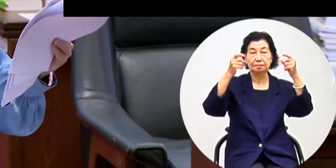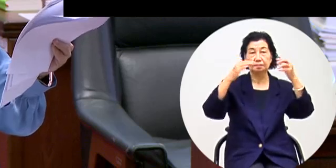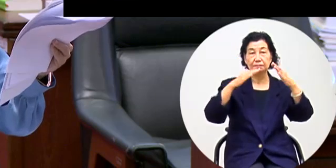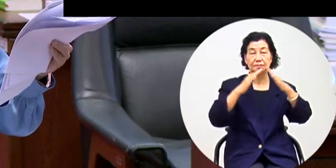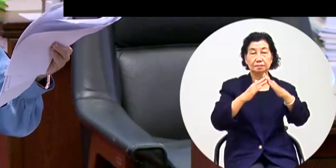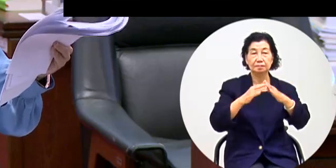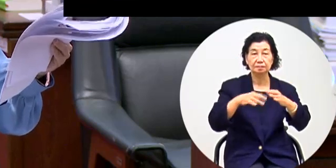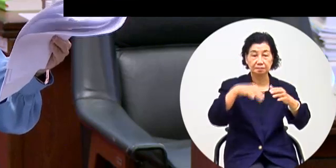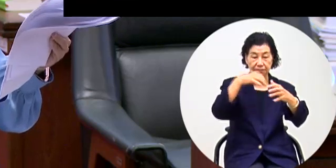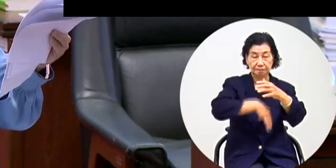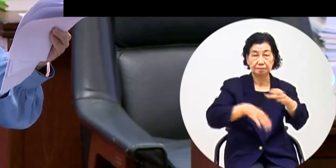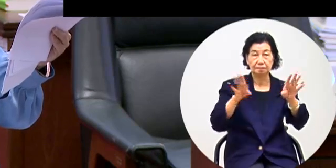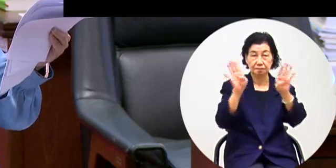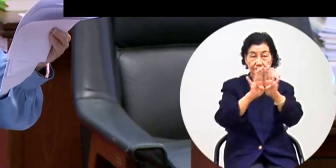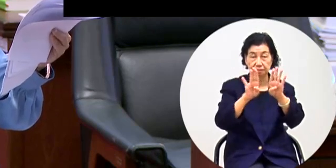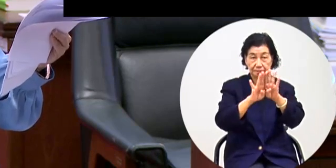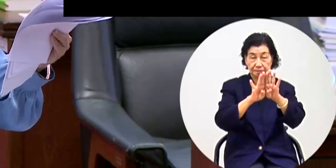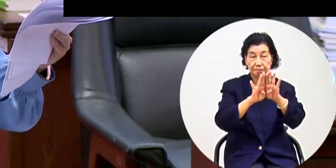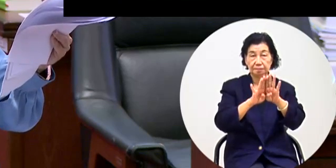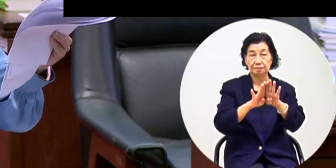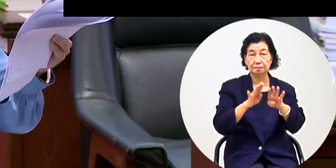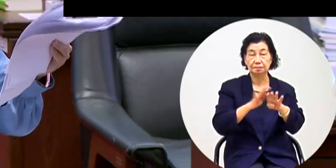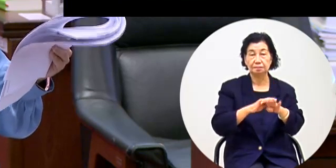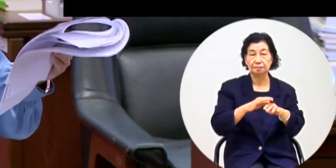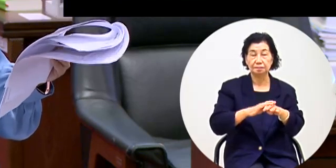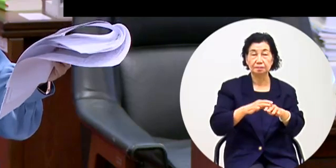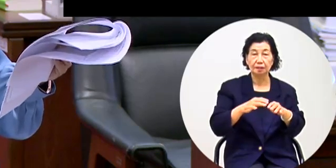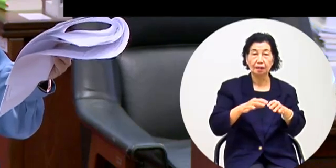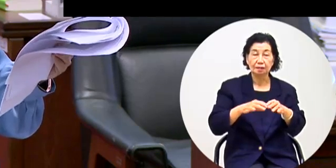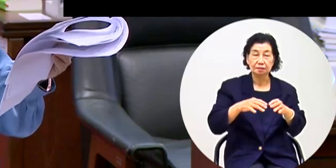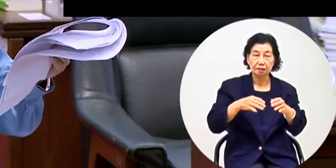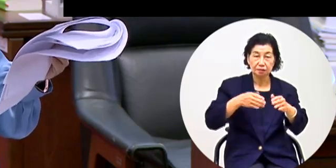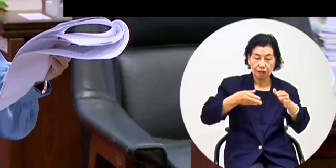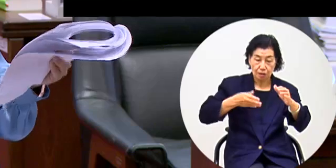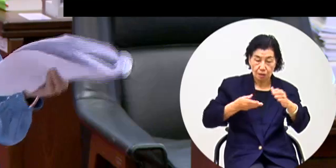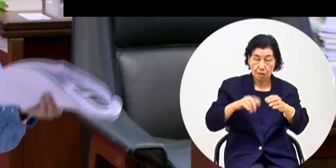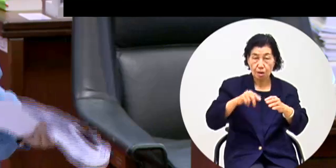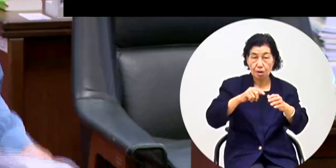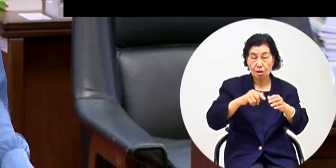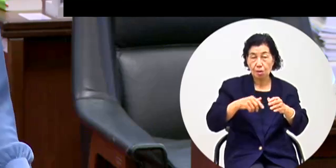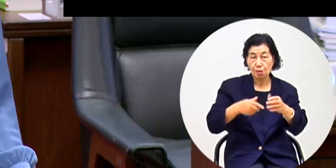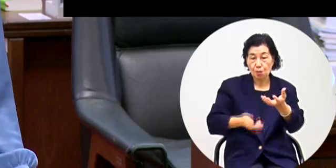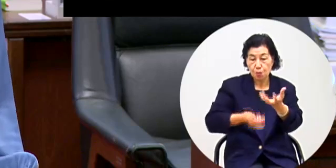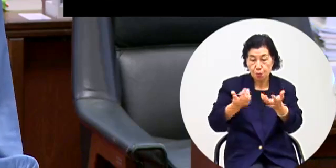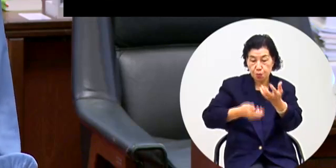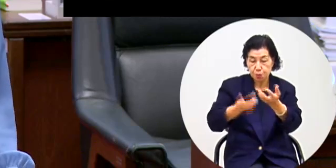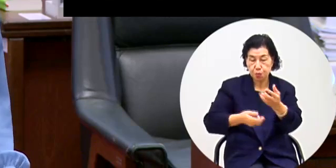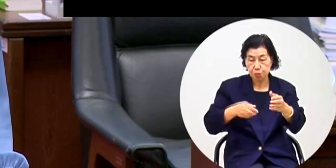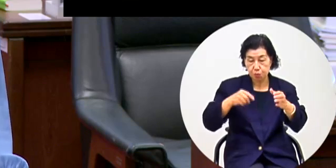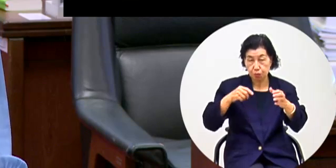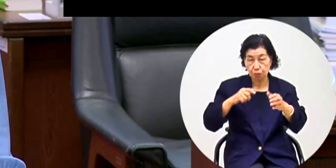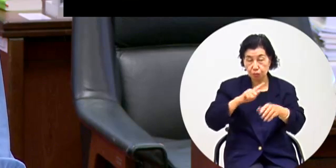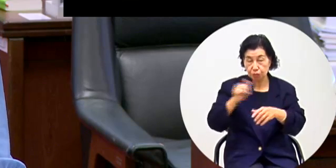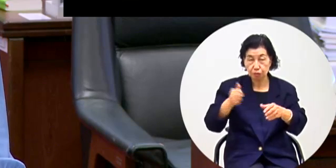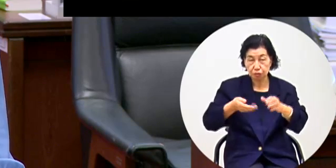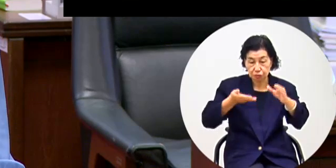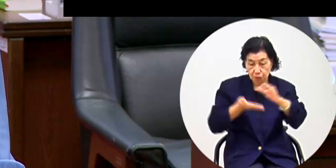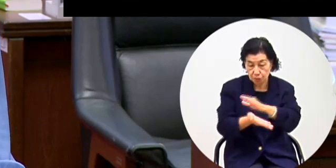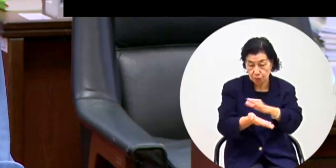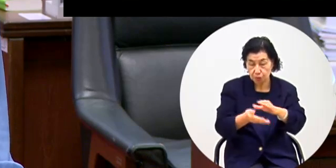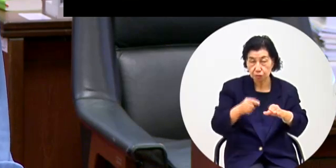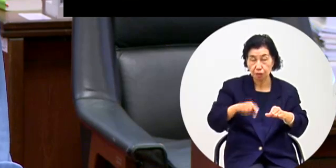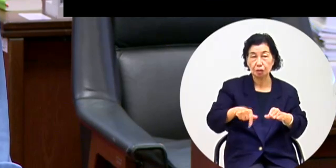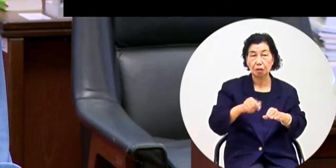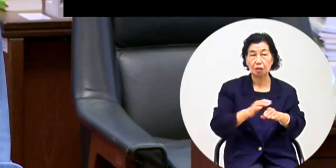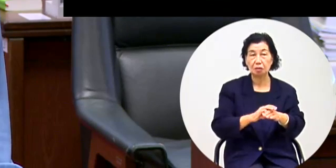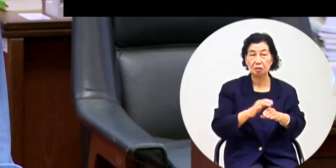在申请的这个掩埋场，它里头要放固化物。那我在这边要提出来，为什么固化物有问题？因为我们都知